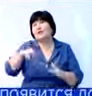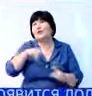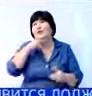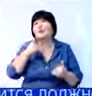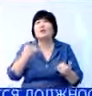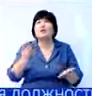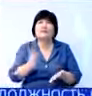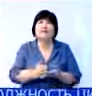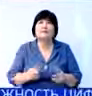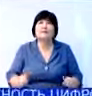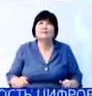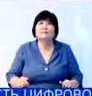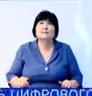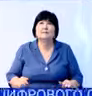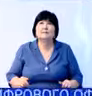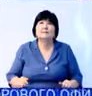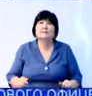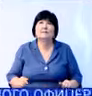почести.